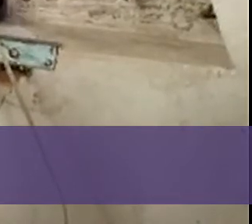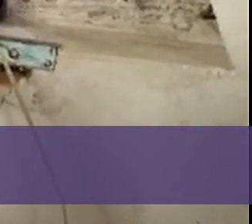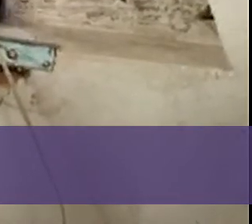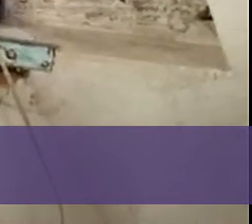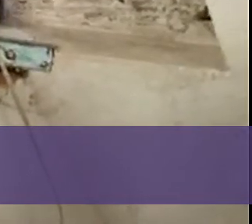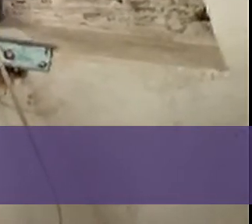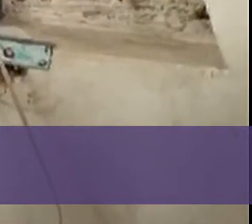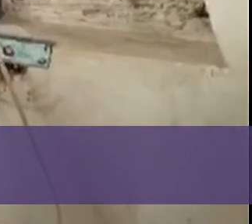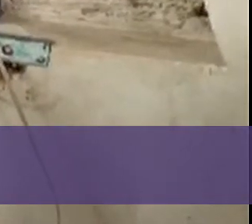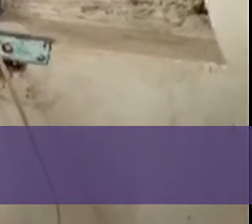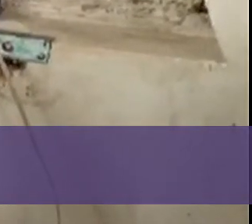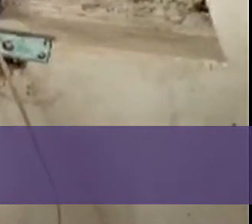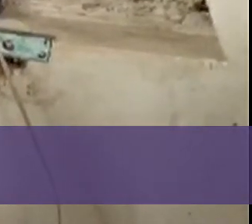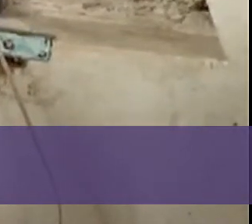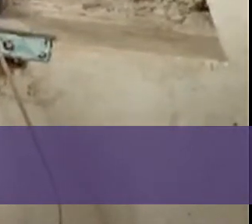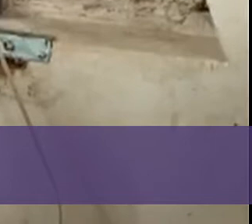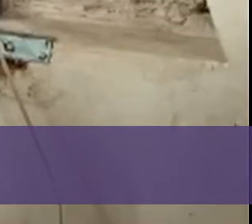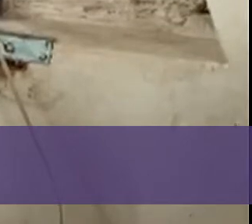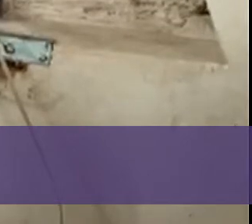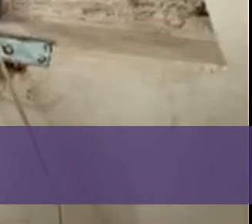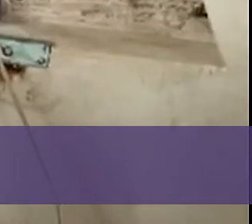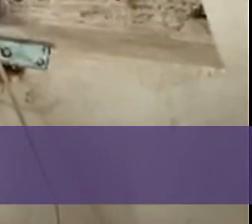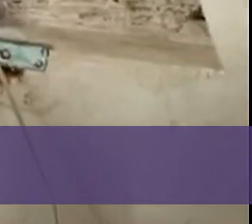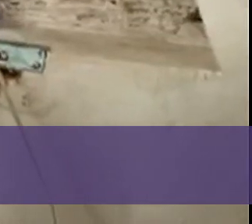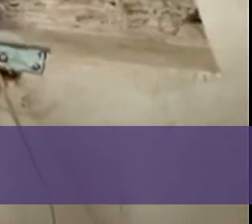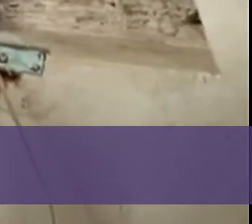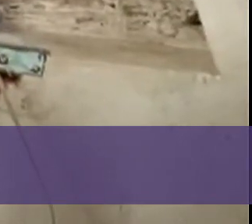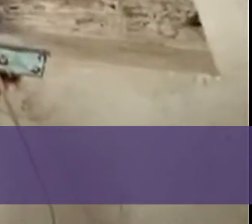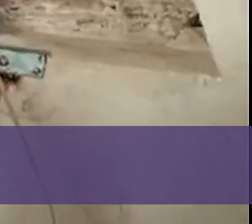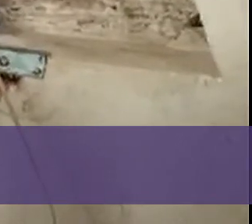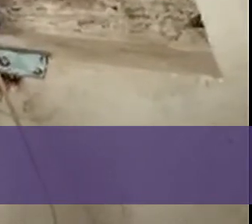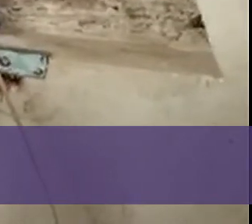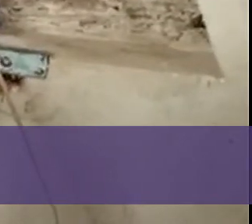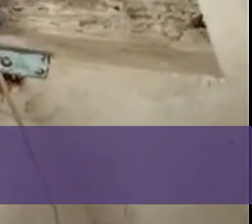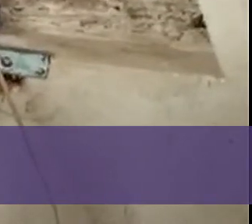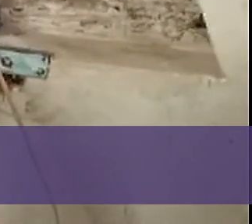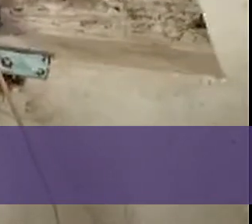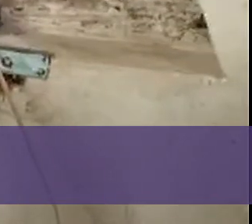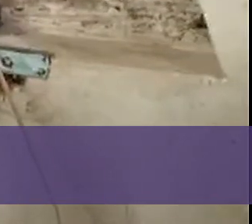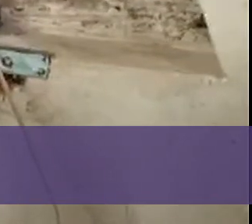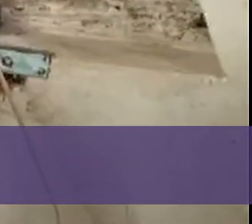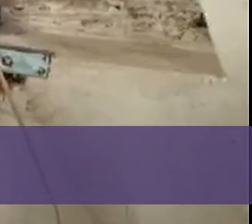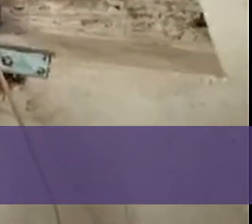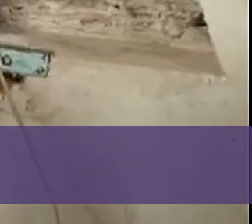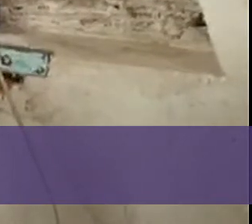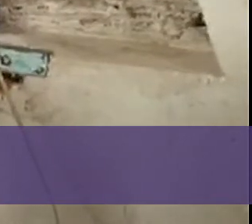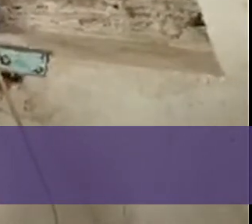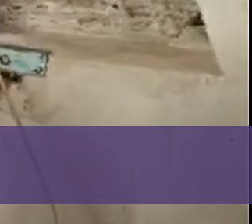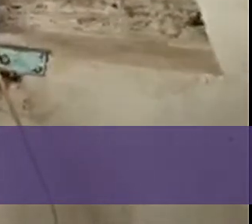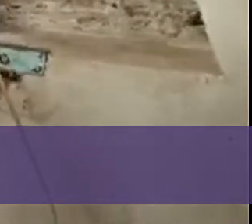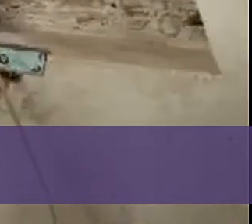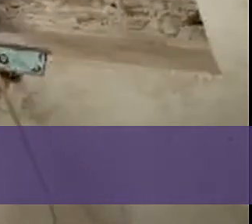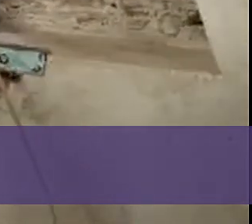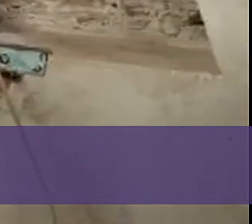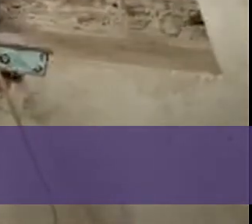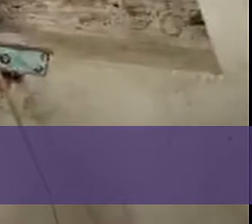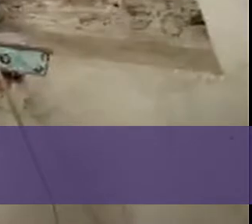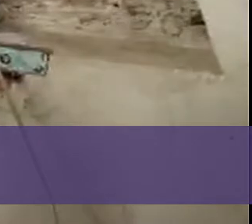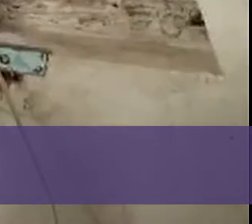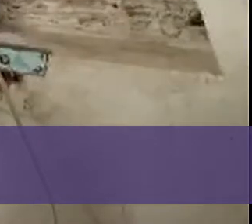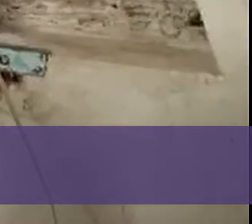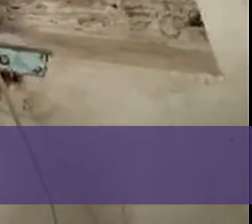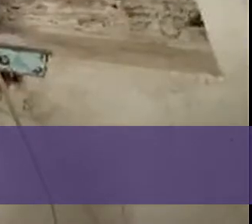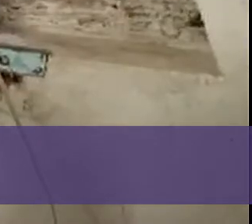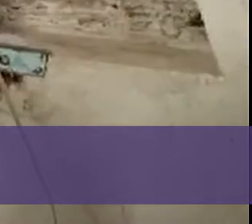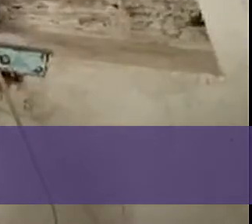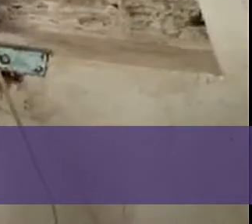un original. Et bien sûr, on a discuté, il m'a demandé à un moment de dessiner sur le plan. J'ai pas pu. C'était